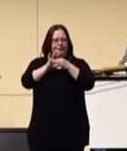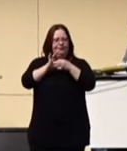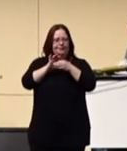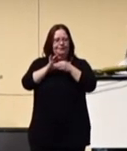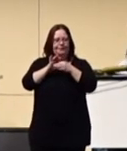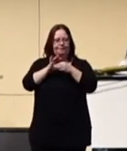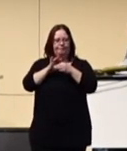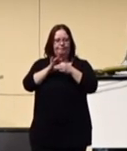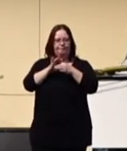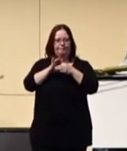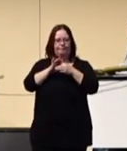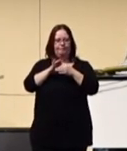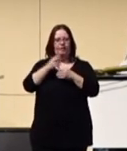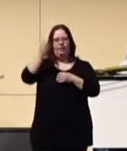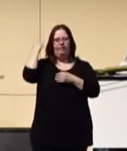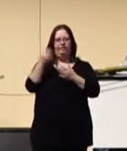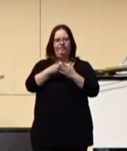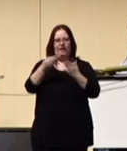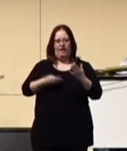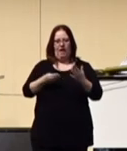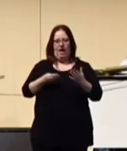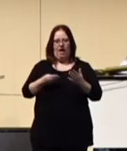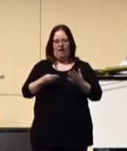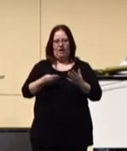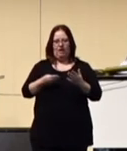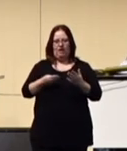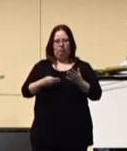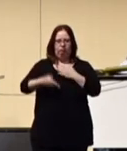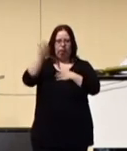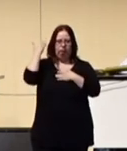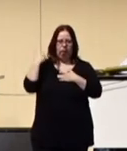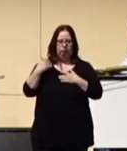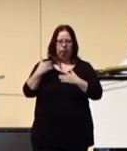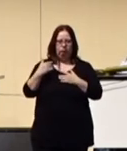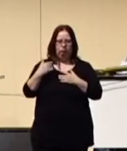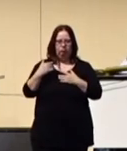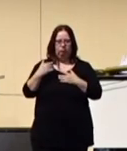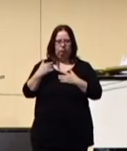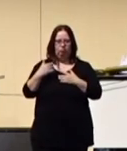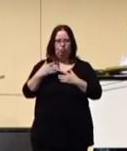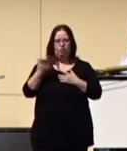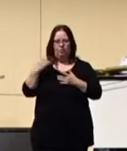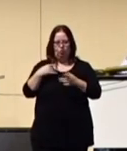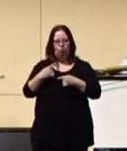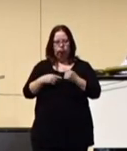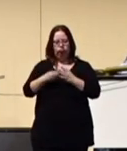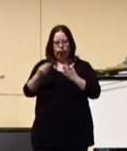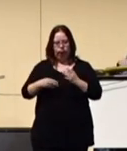wie Sie ausgeführt haben, einen Vertrag an, der in der Vergangenheit liegt und dort abgewickelt worden